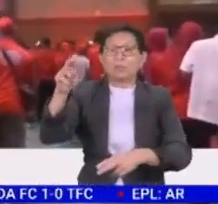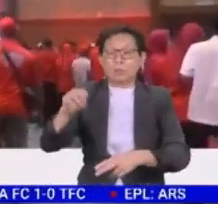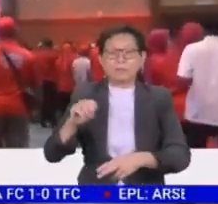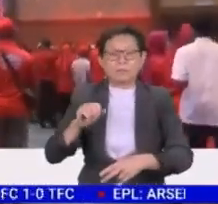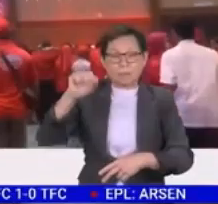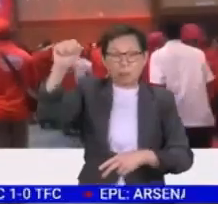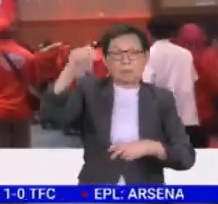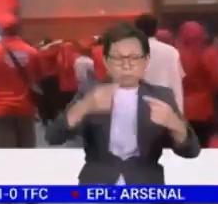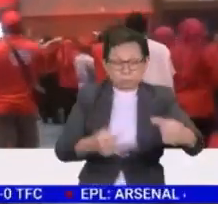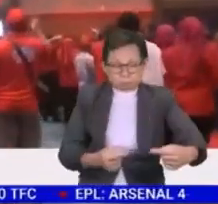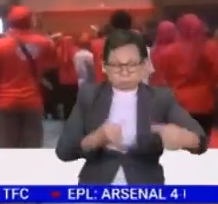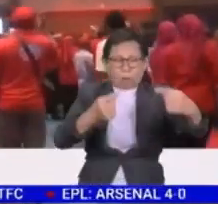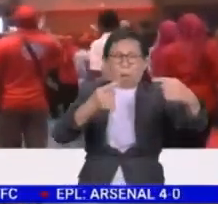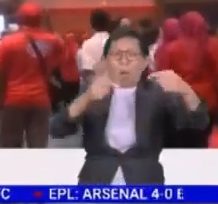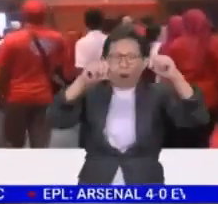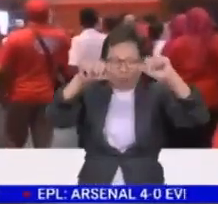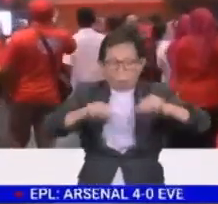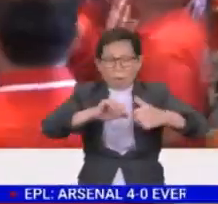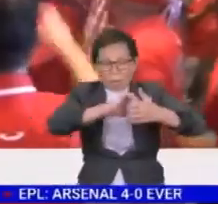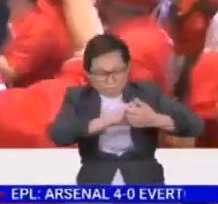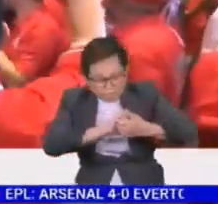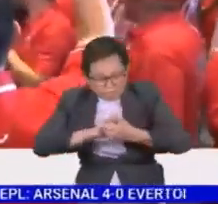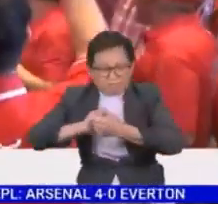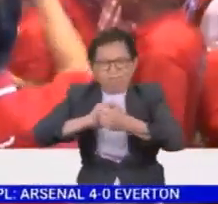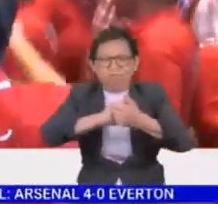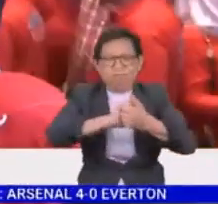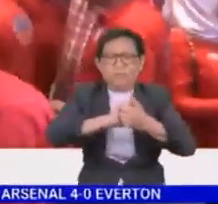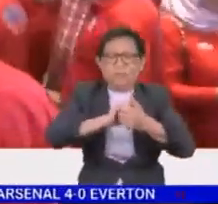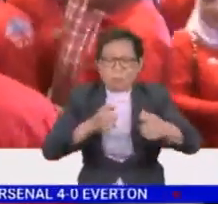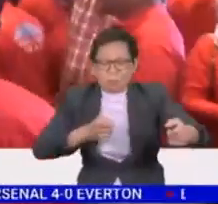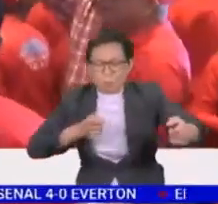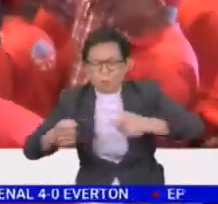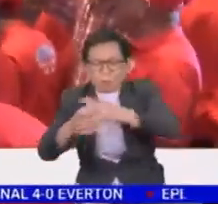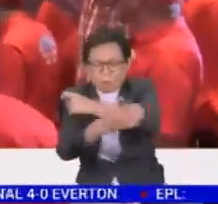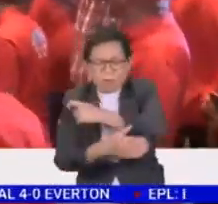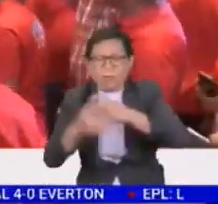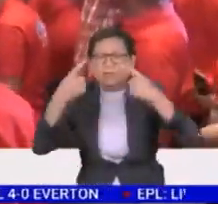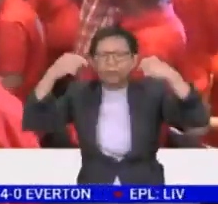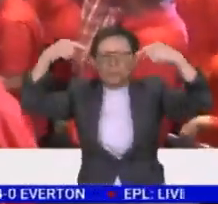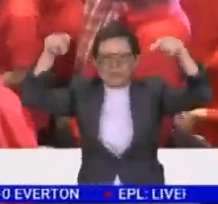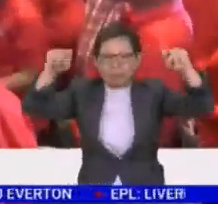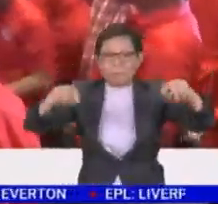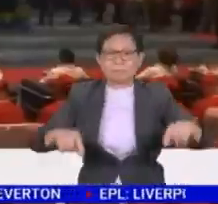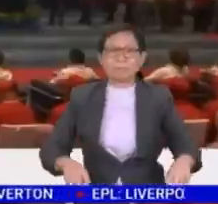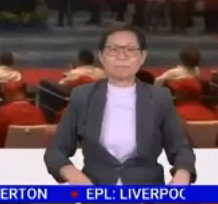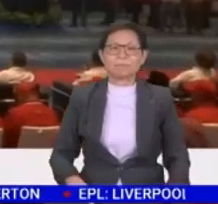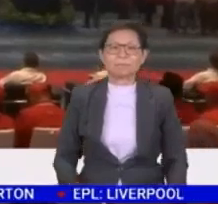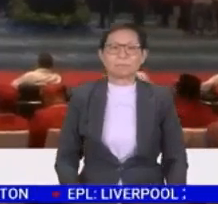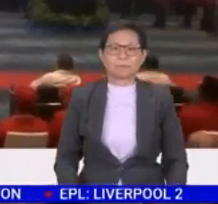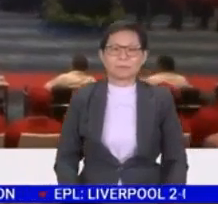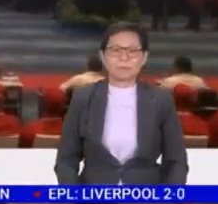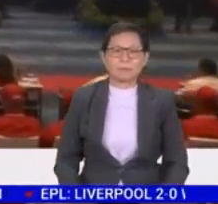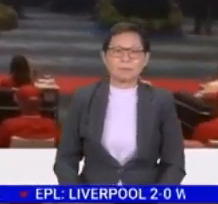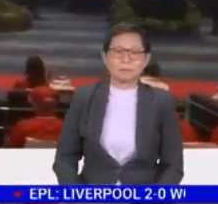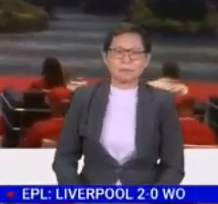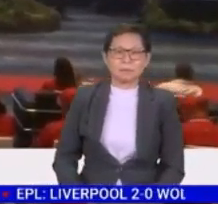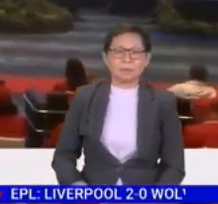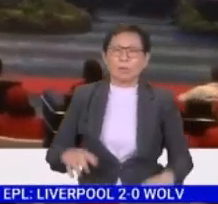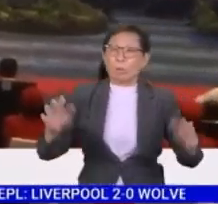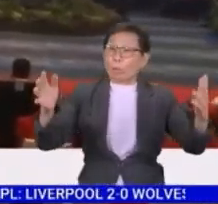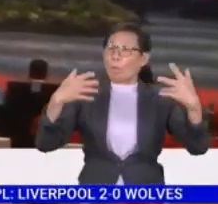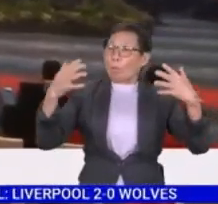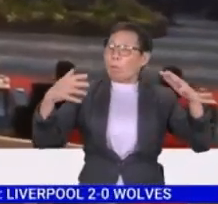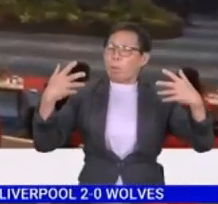agar rakyat sampai ini dapat Bersatu padu menjurus ke arah gajah Malangan sambutan hari ini begitu luar biasa